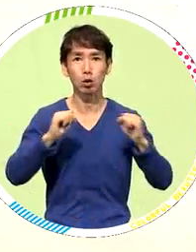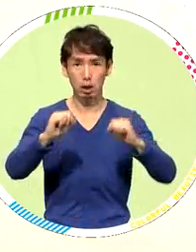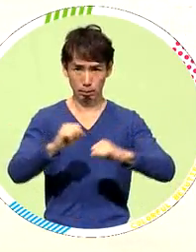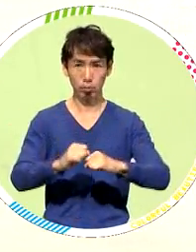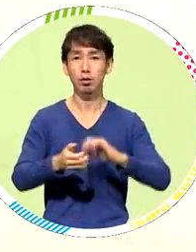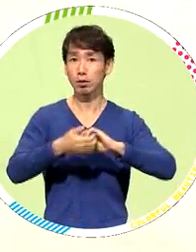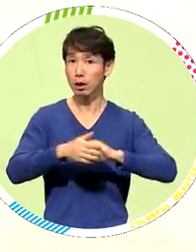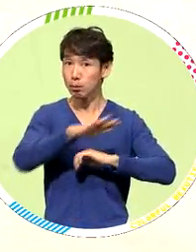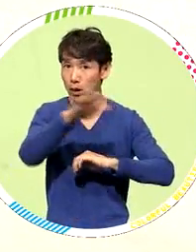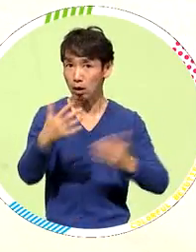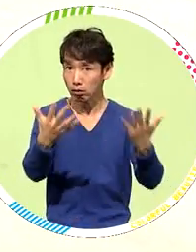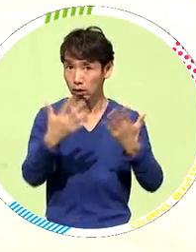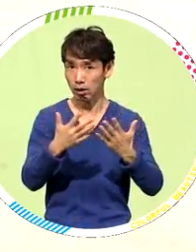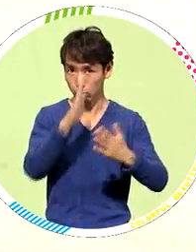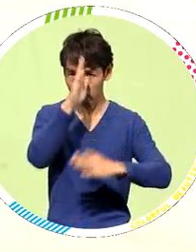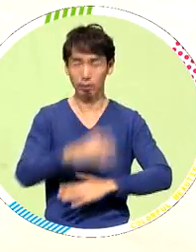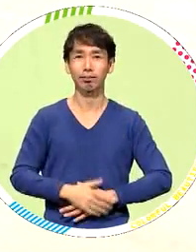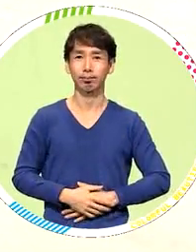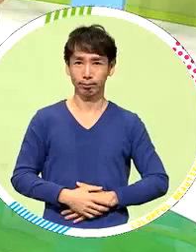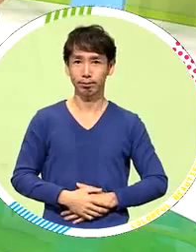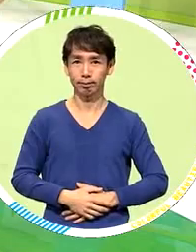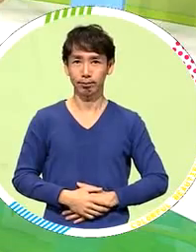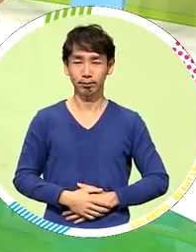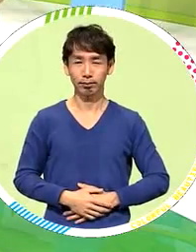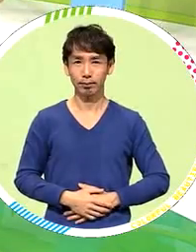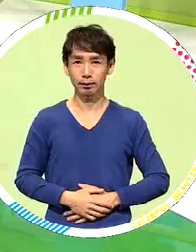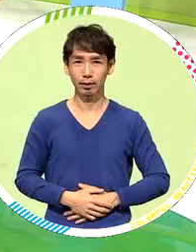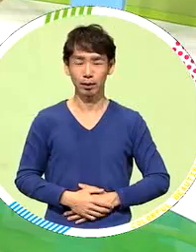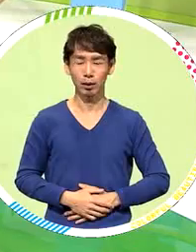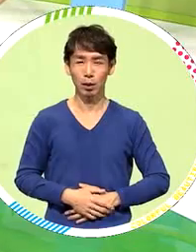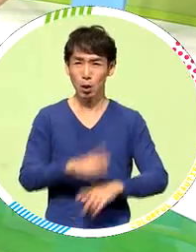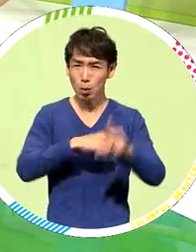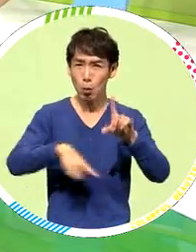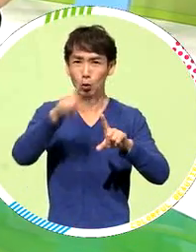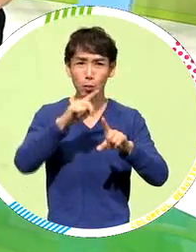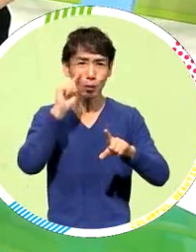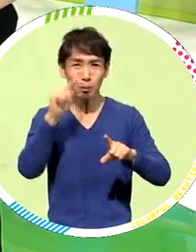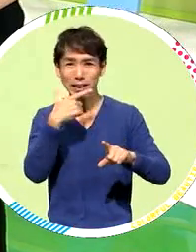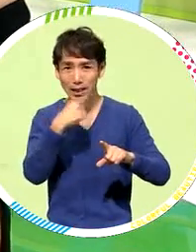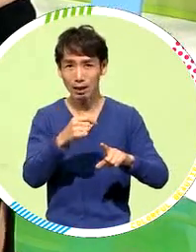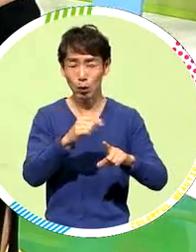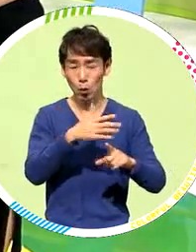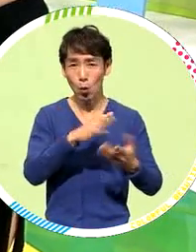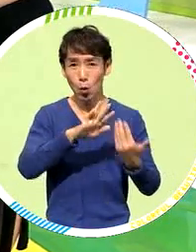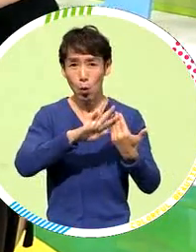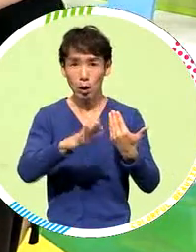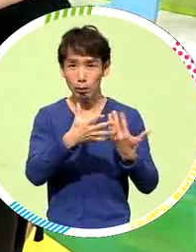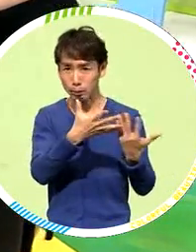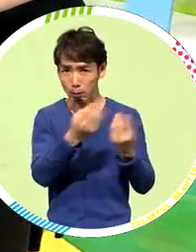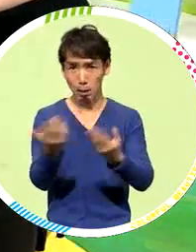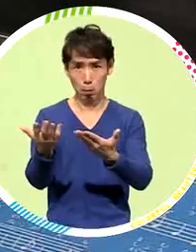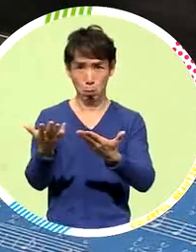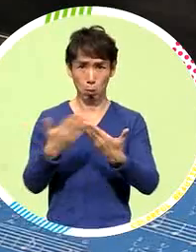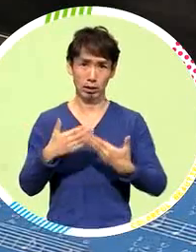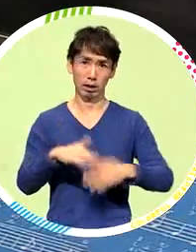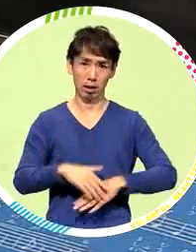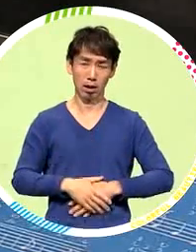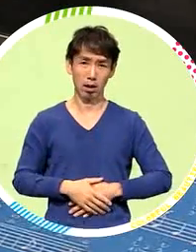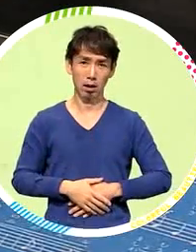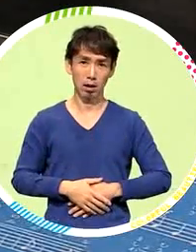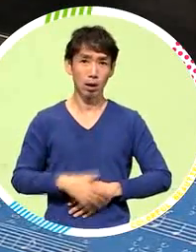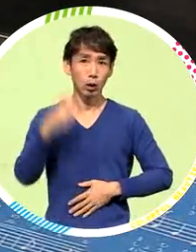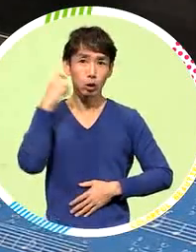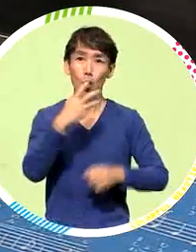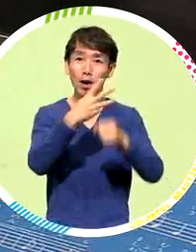はいぜひ値が下がって aはちょっと持ってみたいんですけどね姉もいっぱい持ってきてくださったので昭和